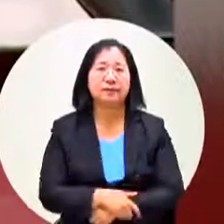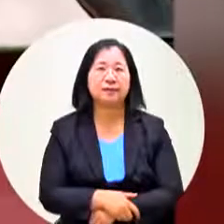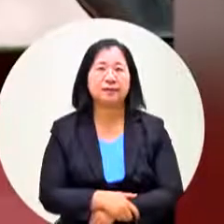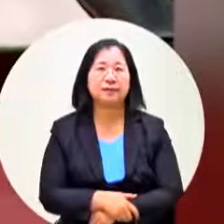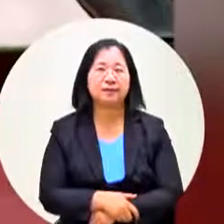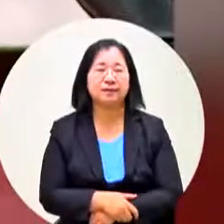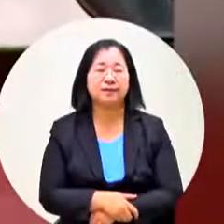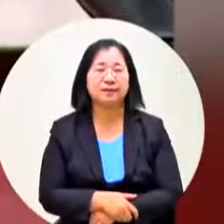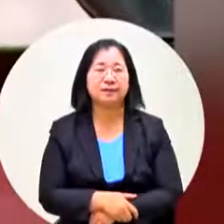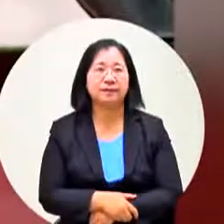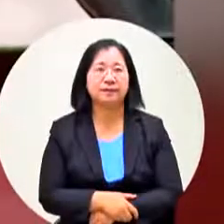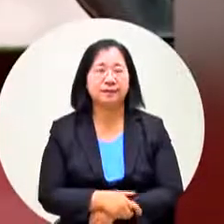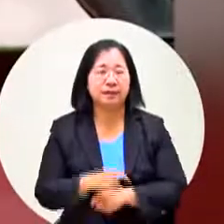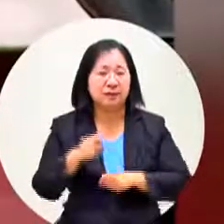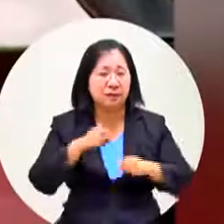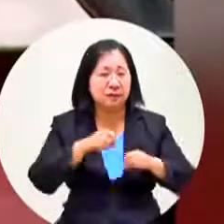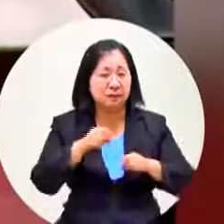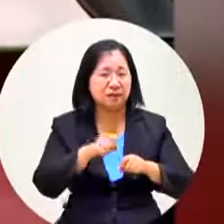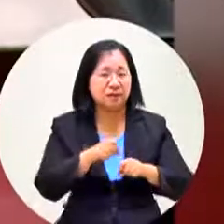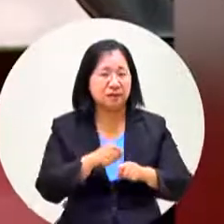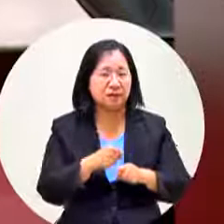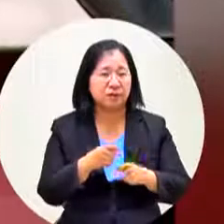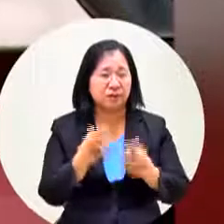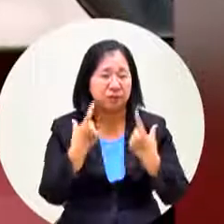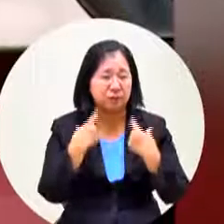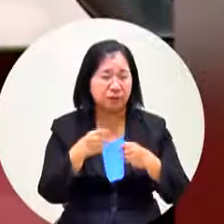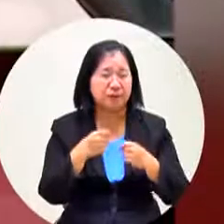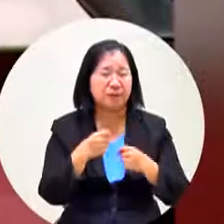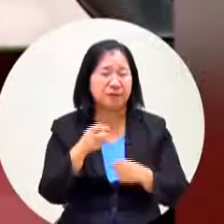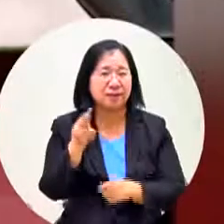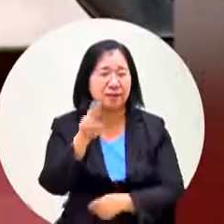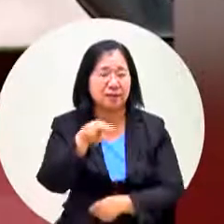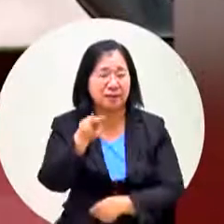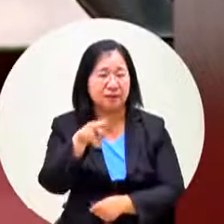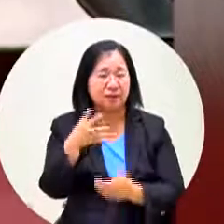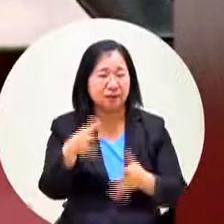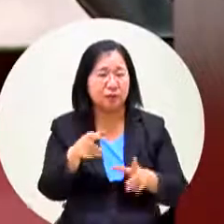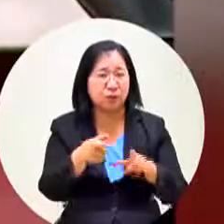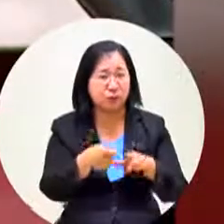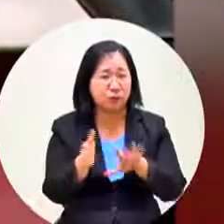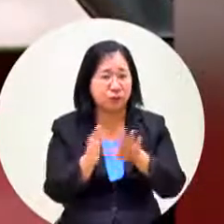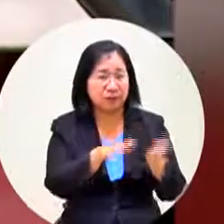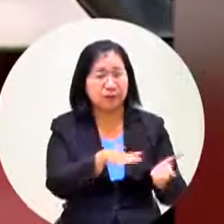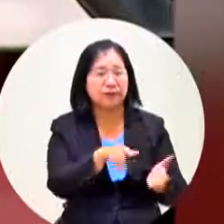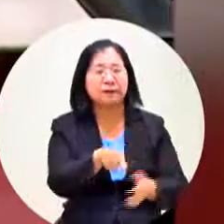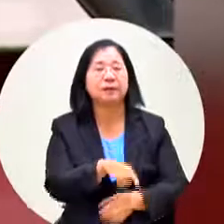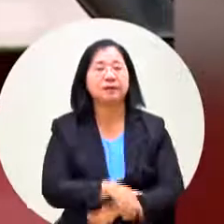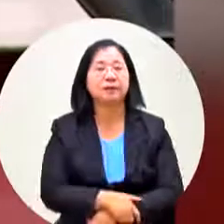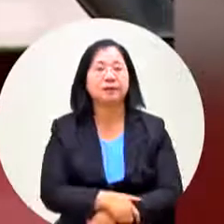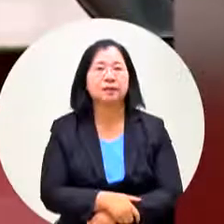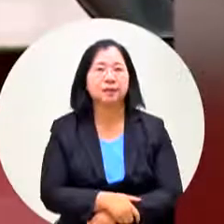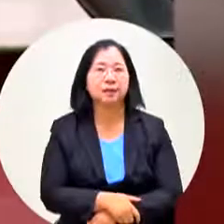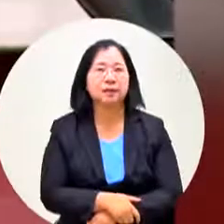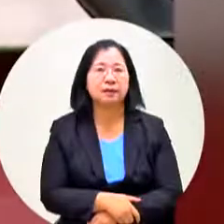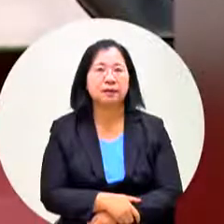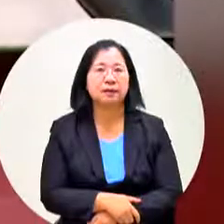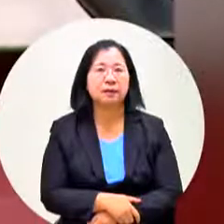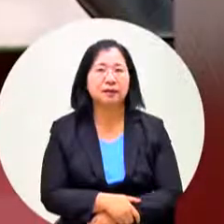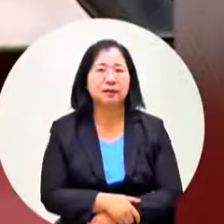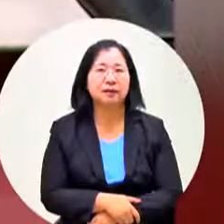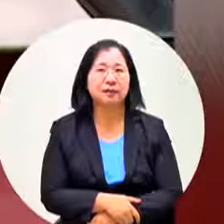咱都阿姐哈，台北顶特定区哈，以目前这个 计划面积拢